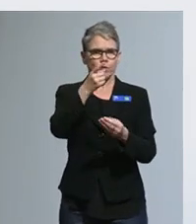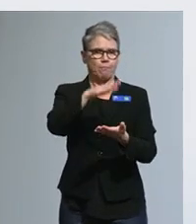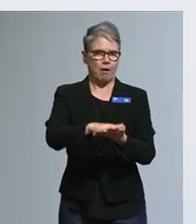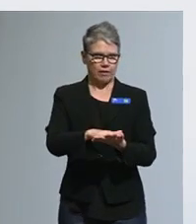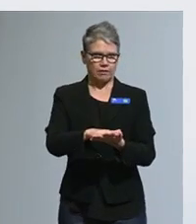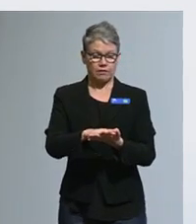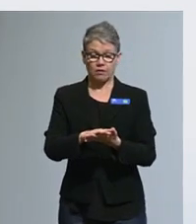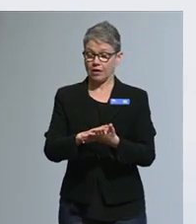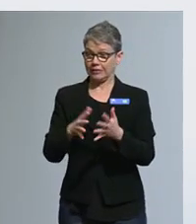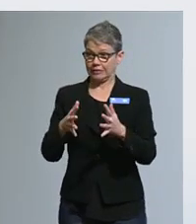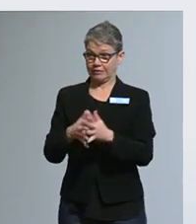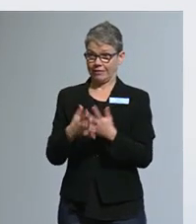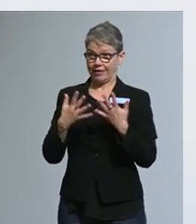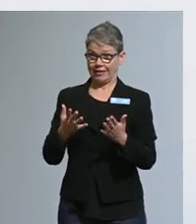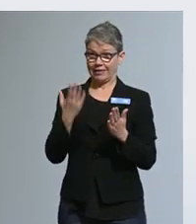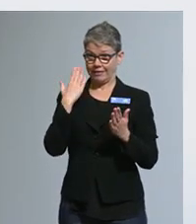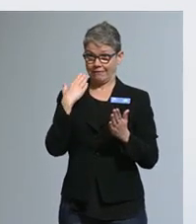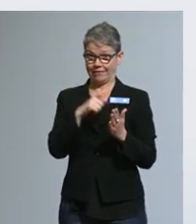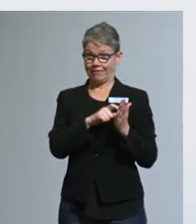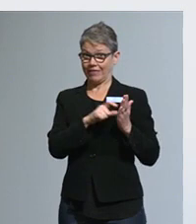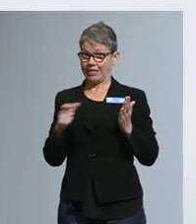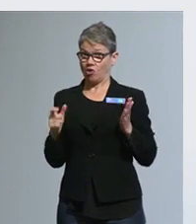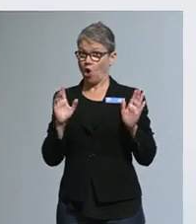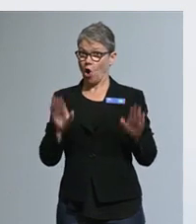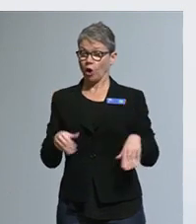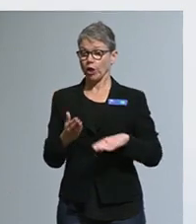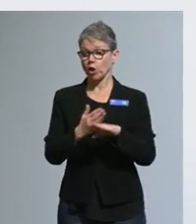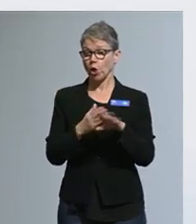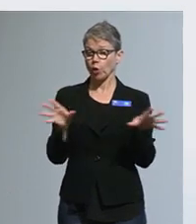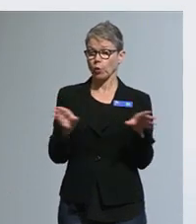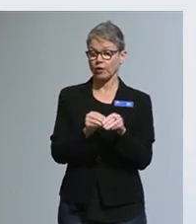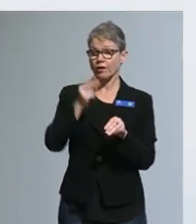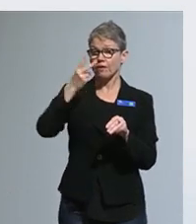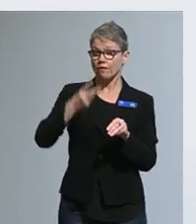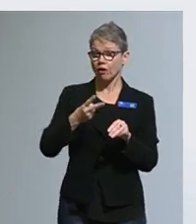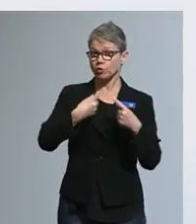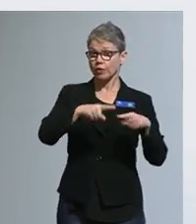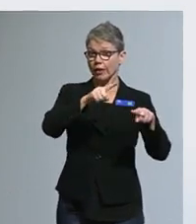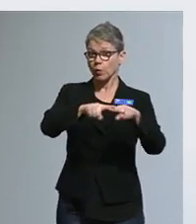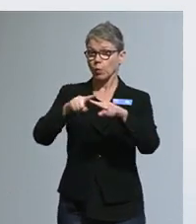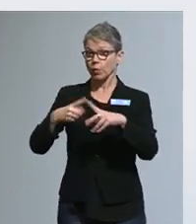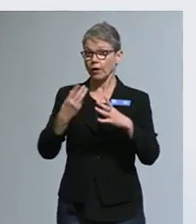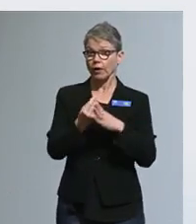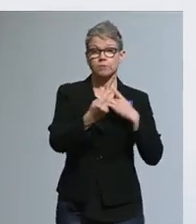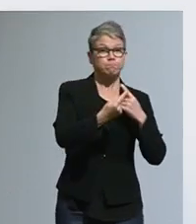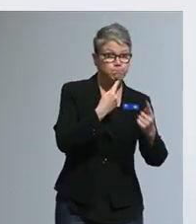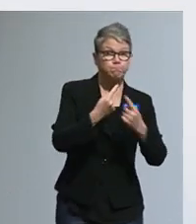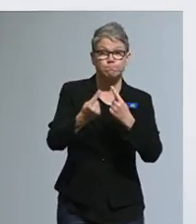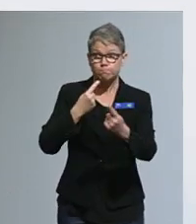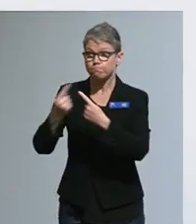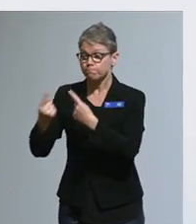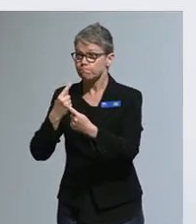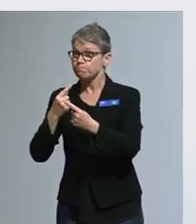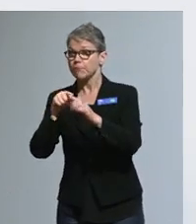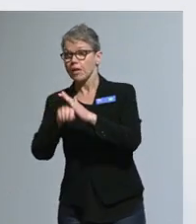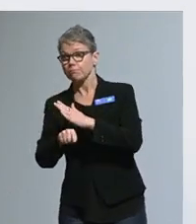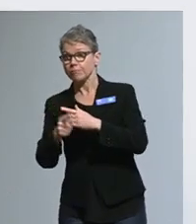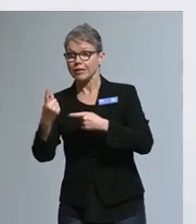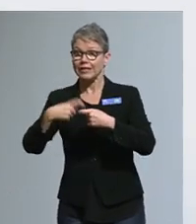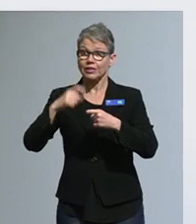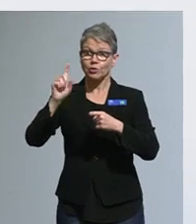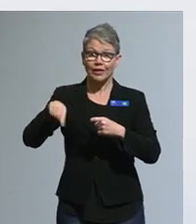esimerkiksi tällä viikolla kävin noin 20 kunnan kanssa läpi ehkä ensi vuoden budjettiin